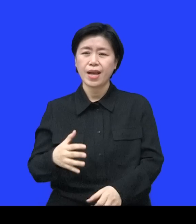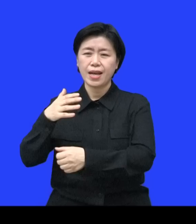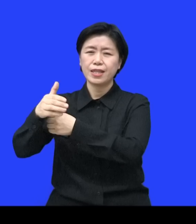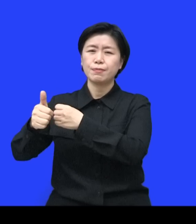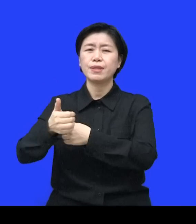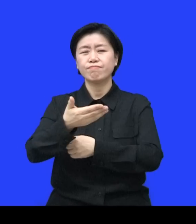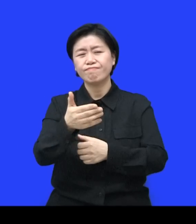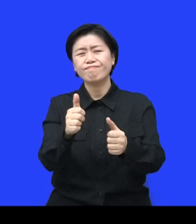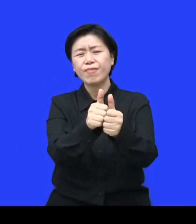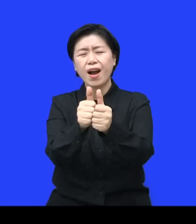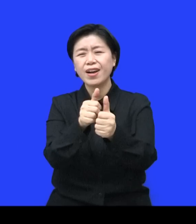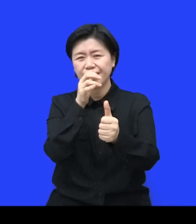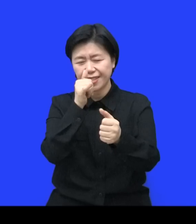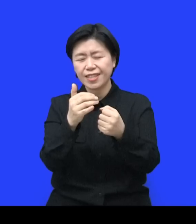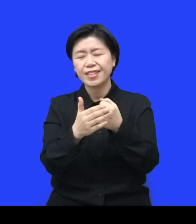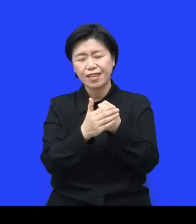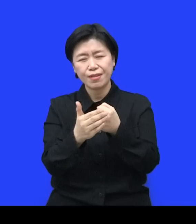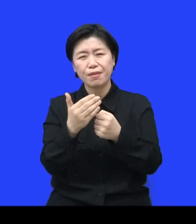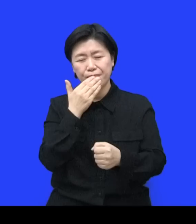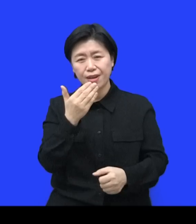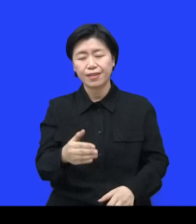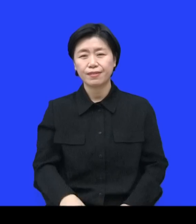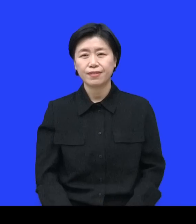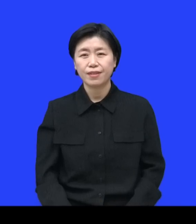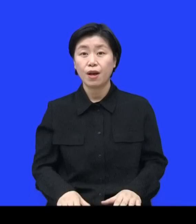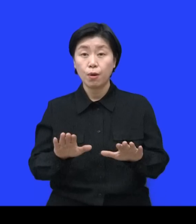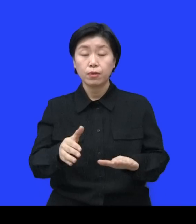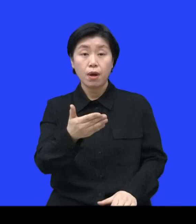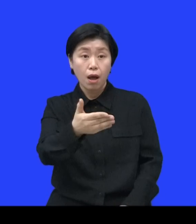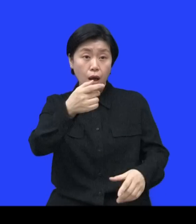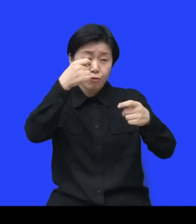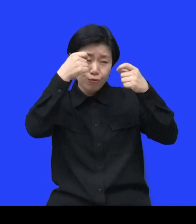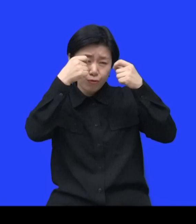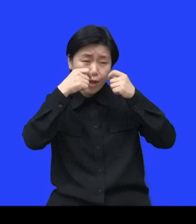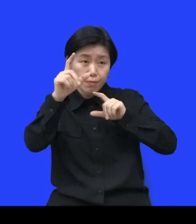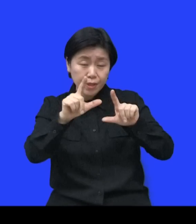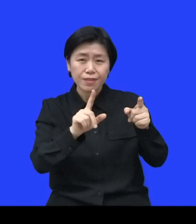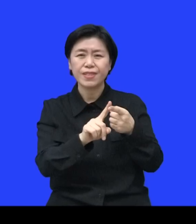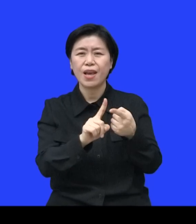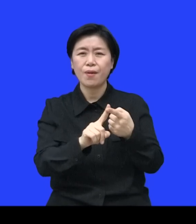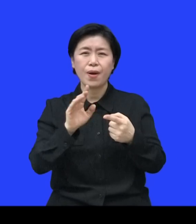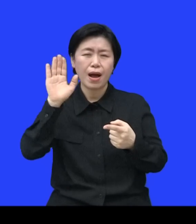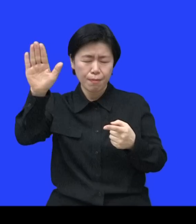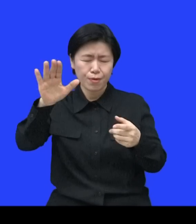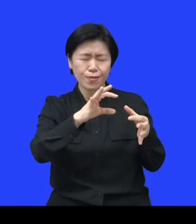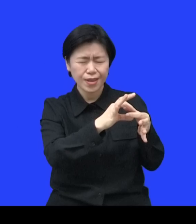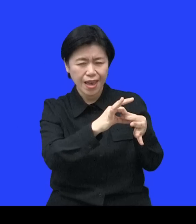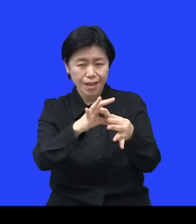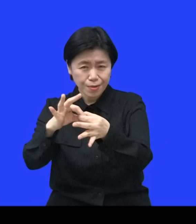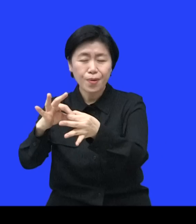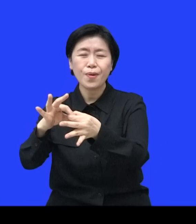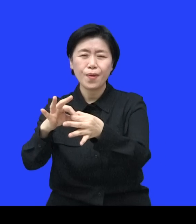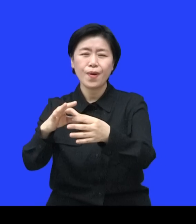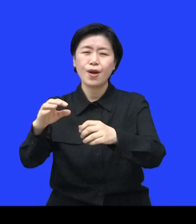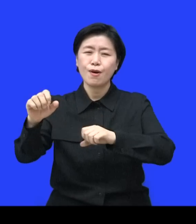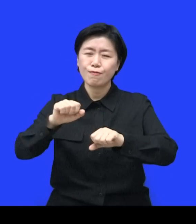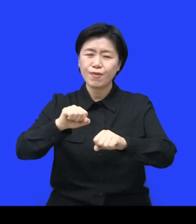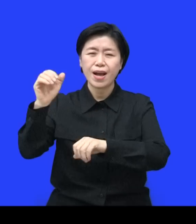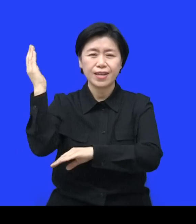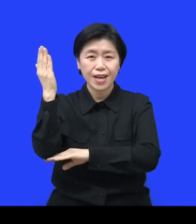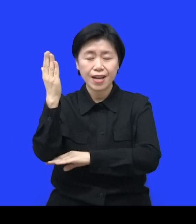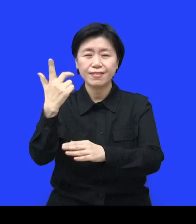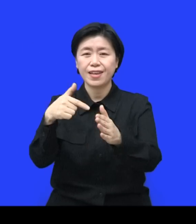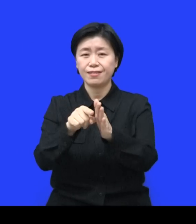같고요. 진짜 그 믿음, 오늘 그 눈물 그대로 앞으로 쭉 나아가시길 저도 기도하도록 하겠습니다. 네.